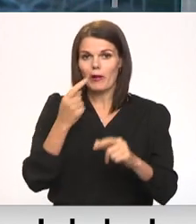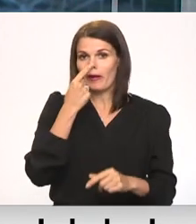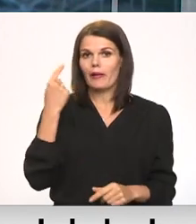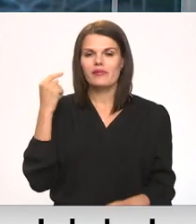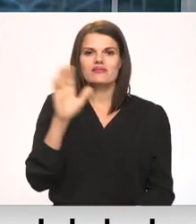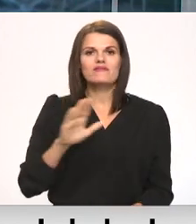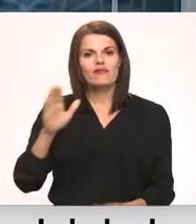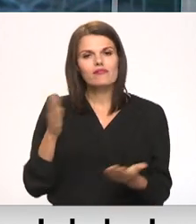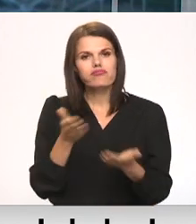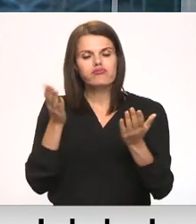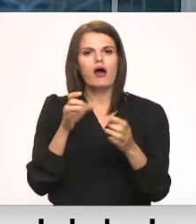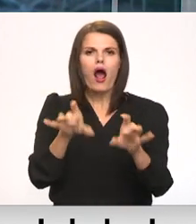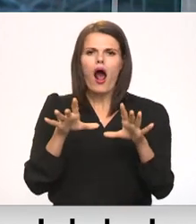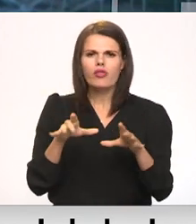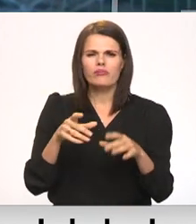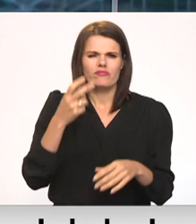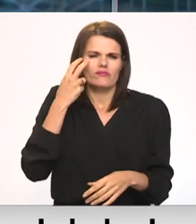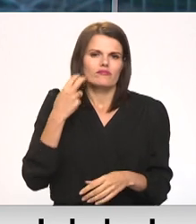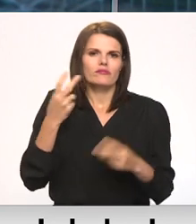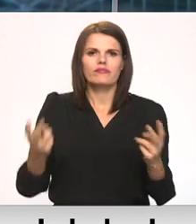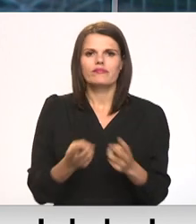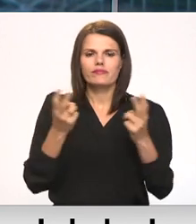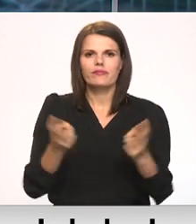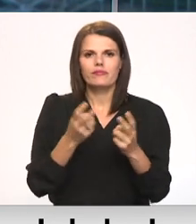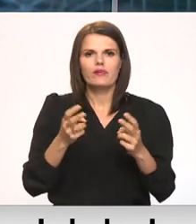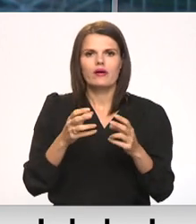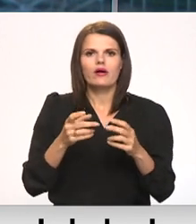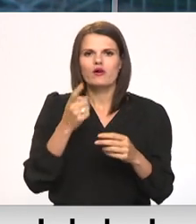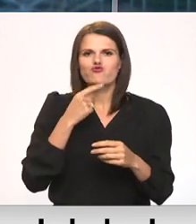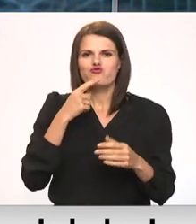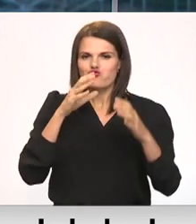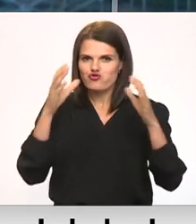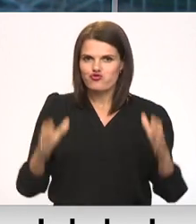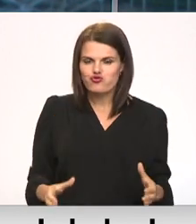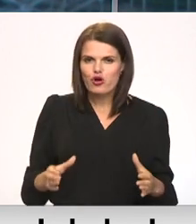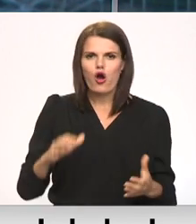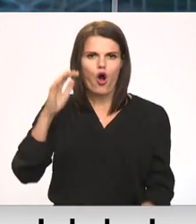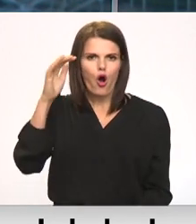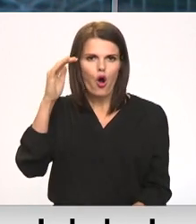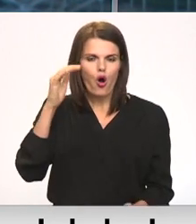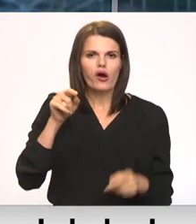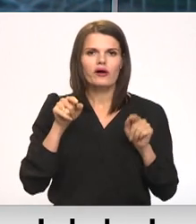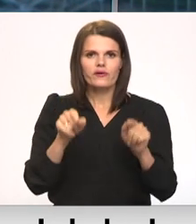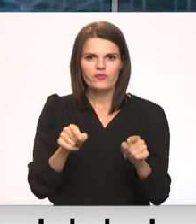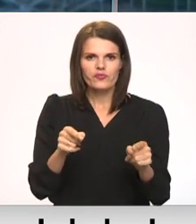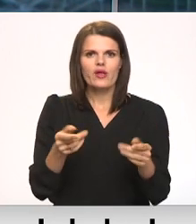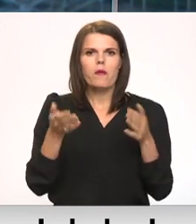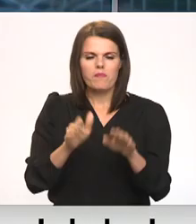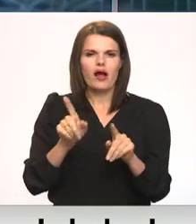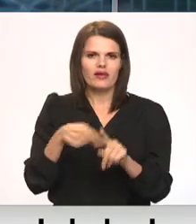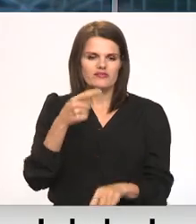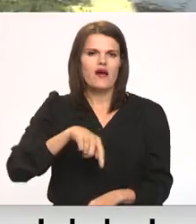nesen valsts mudināja atbrīvoties no gadu desmitiem ierastajiem lielajiem sarkanajiem gāzes baloniem, tie apritē paliks vēl ilgu